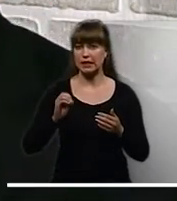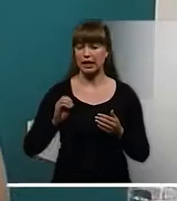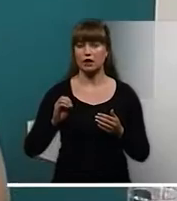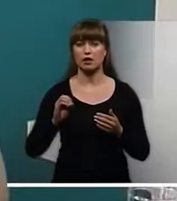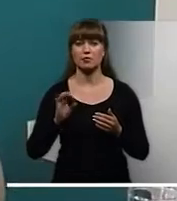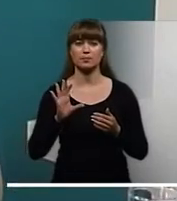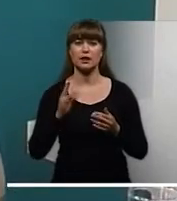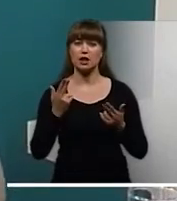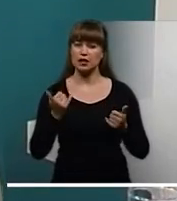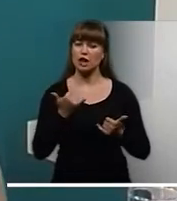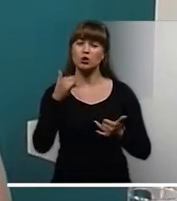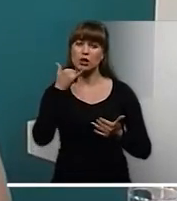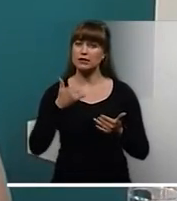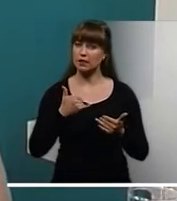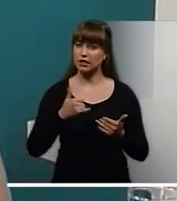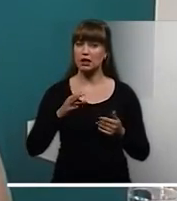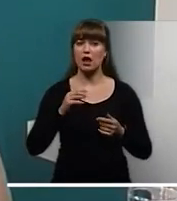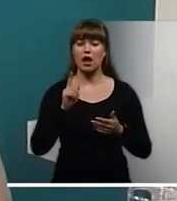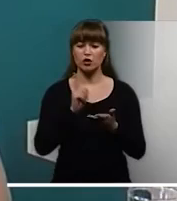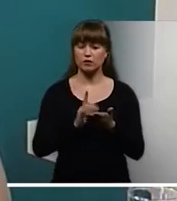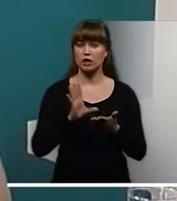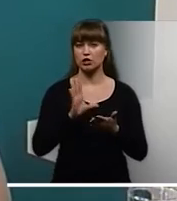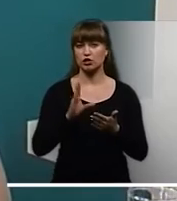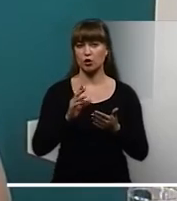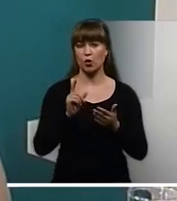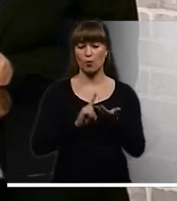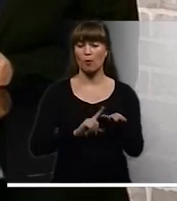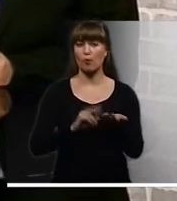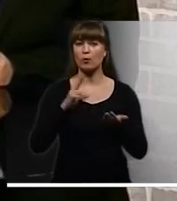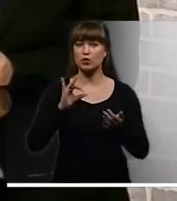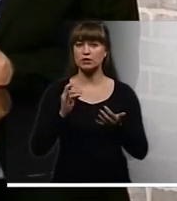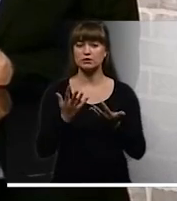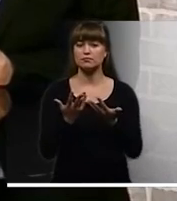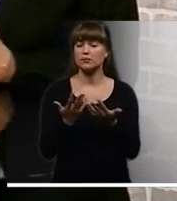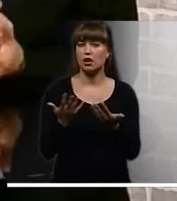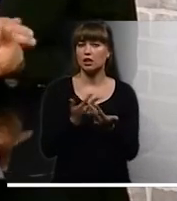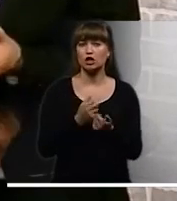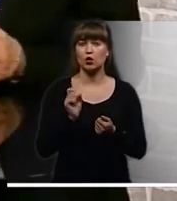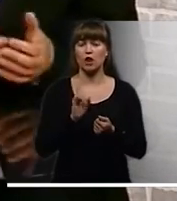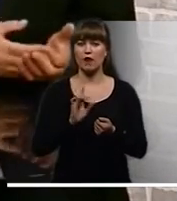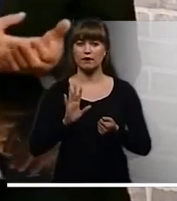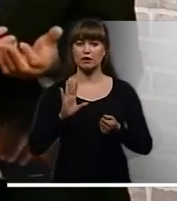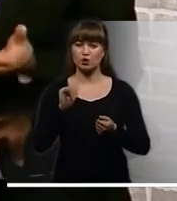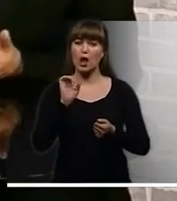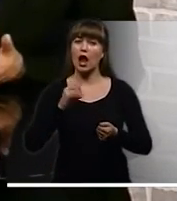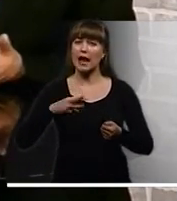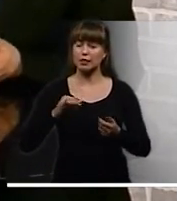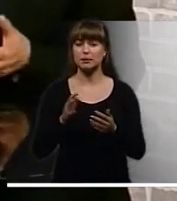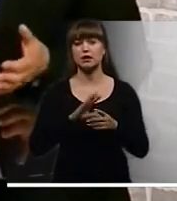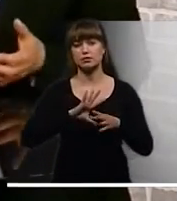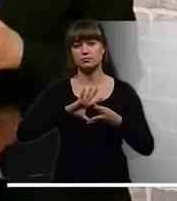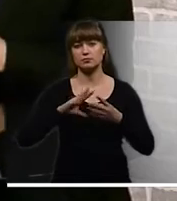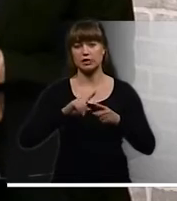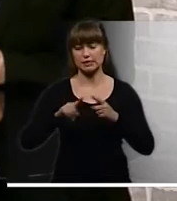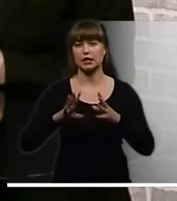Елена. Наша Елена, да, которая звонила, определяет частоту пульса по прибору, и он просто не улавливает. У нее аритмия, скорее всего,